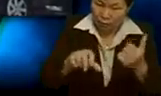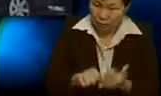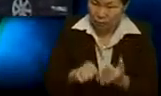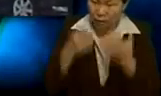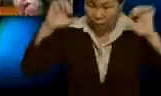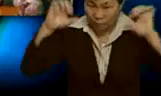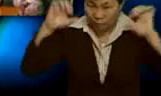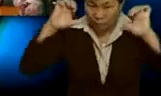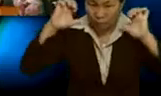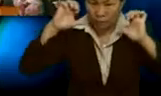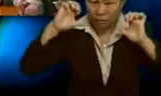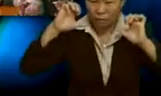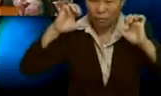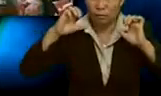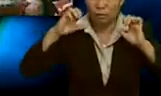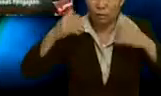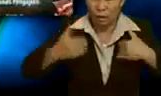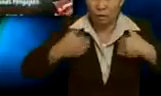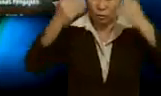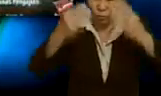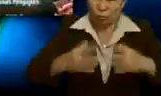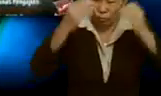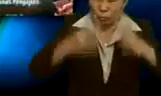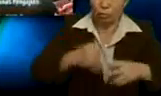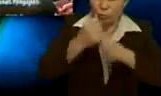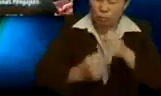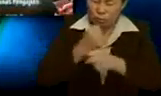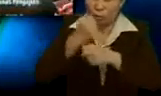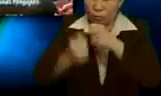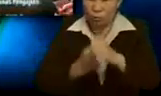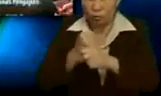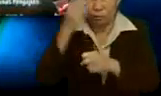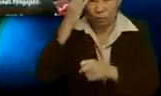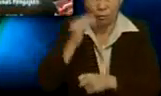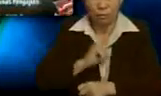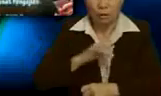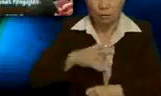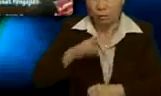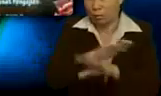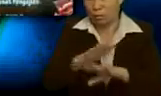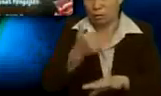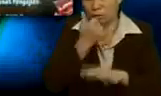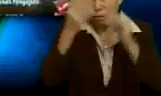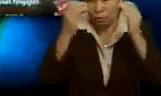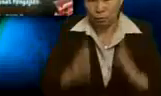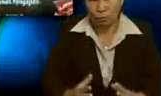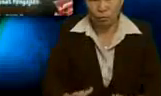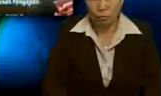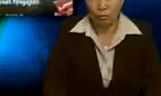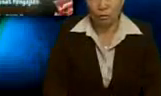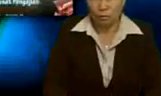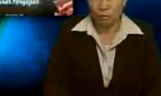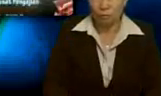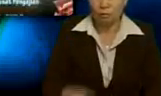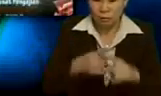mereka expert, dan juga kita ada guru-guru yang beberapa tahun pengalamannya. So, saya rasa bukan salah guru. Dan juga kadang sekolah